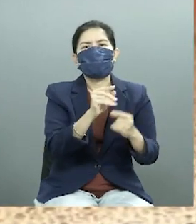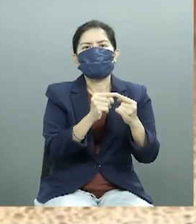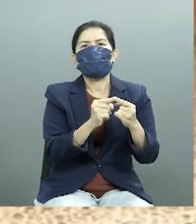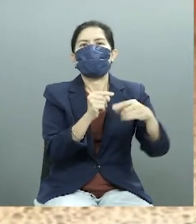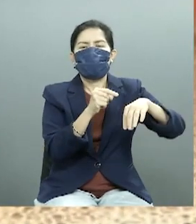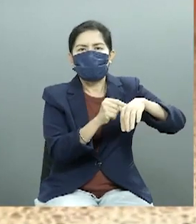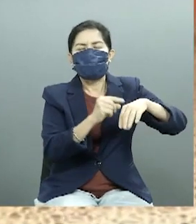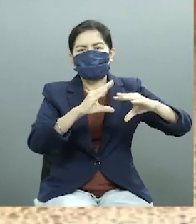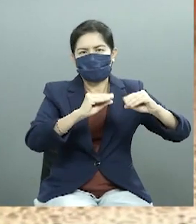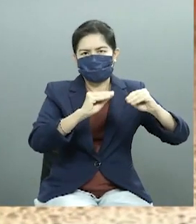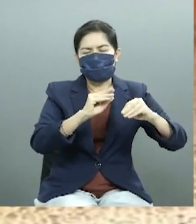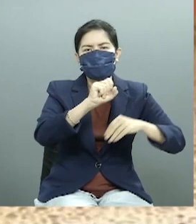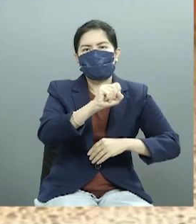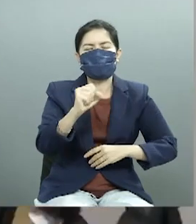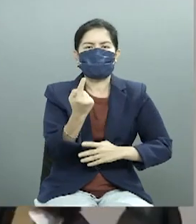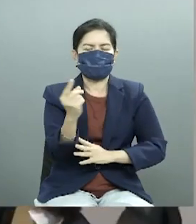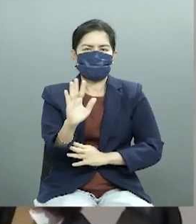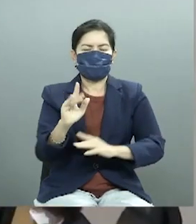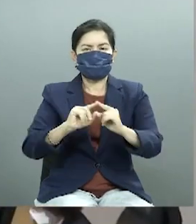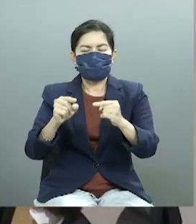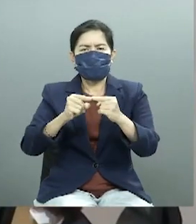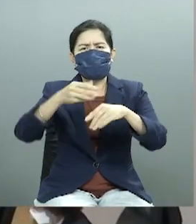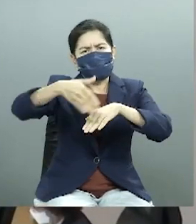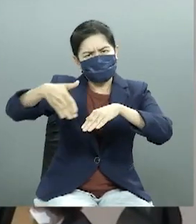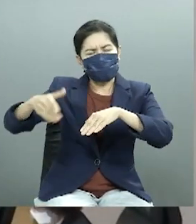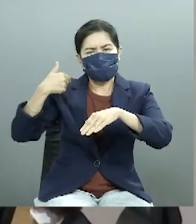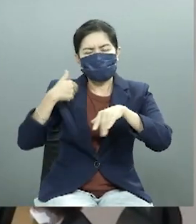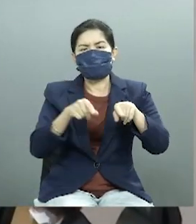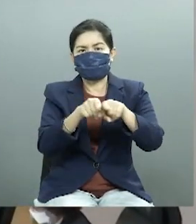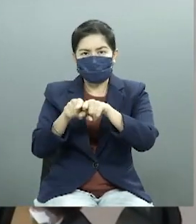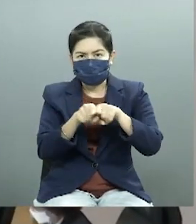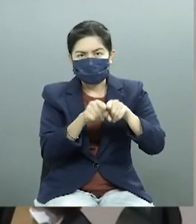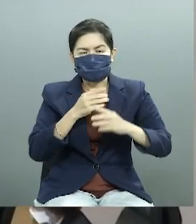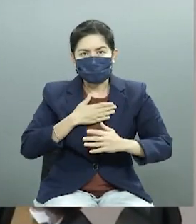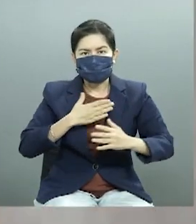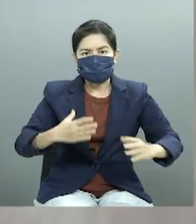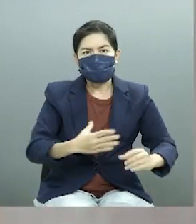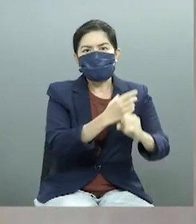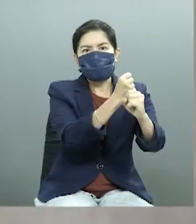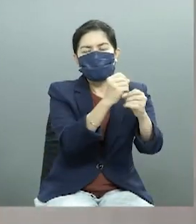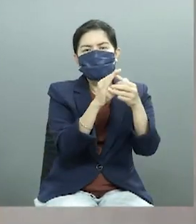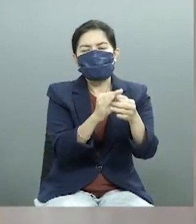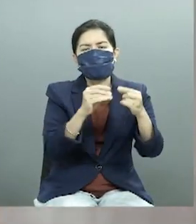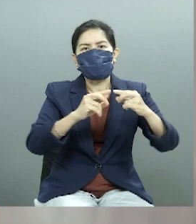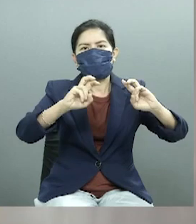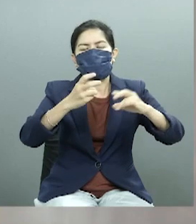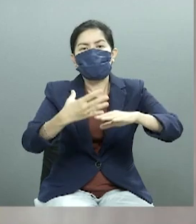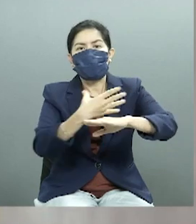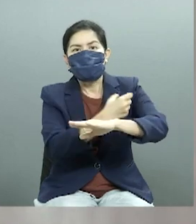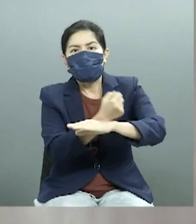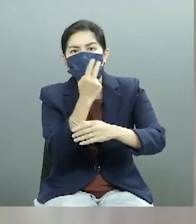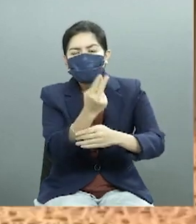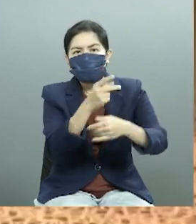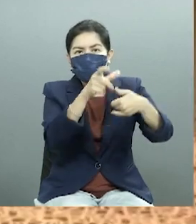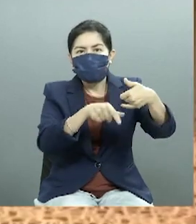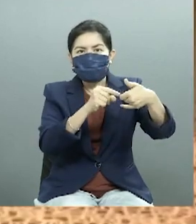วนะครับการที่เราพยายามจับแง่มุมการเมืองทั้งในภาพของระดับประเทศมาให้เห็นภาพรวมของคนที่เขากำหนดนโยบายกับ